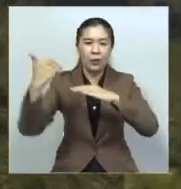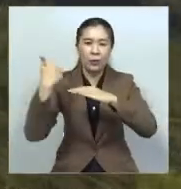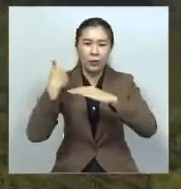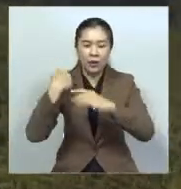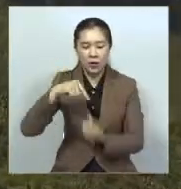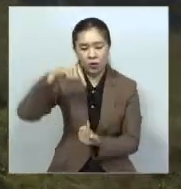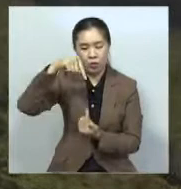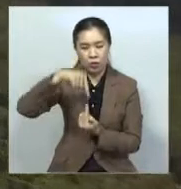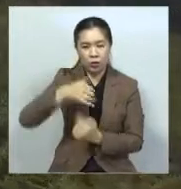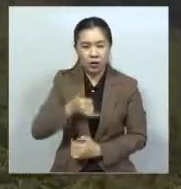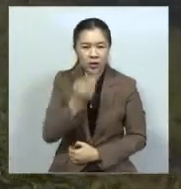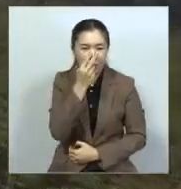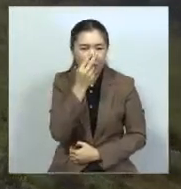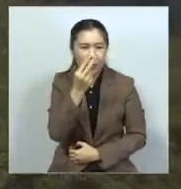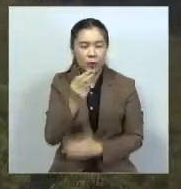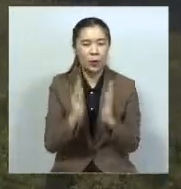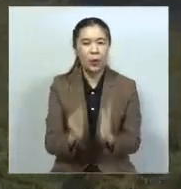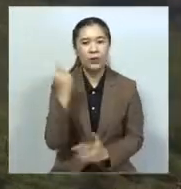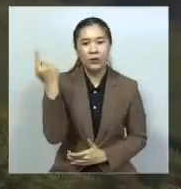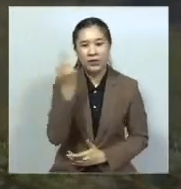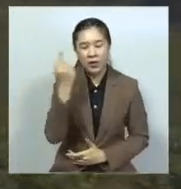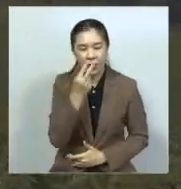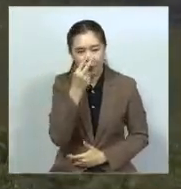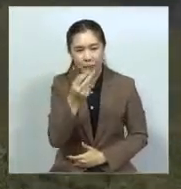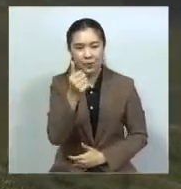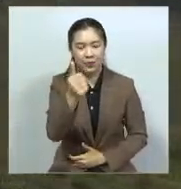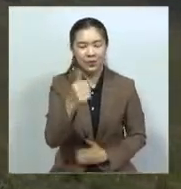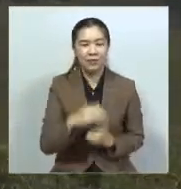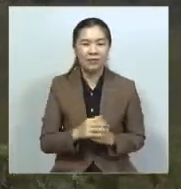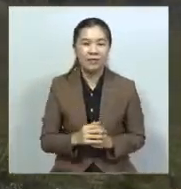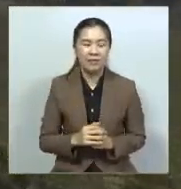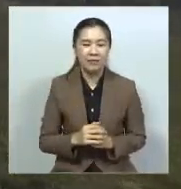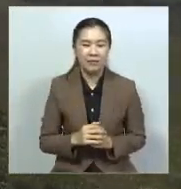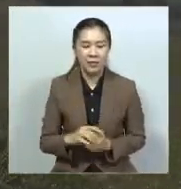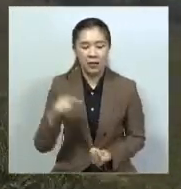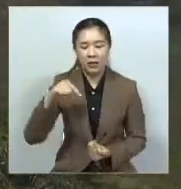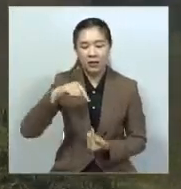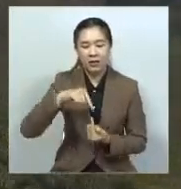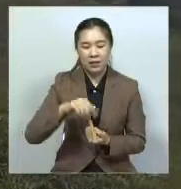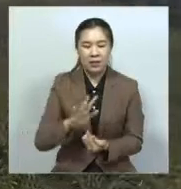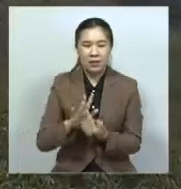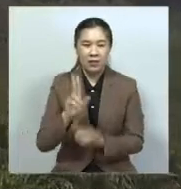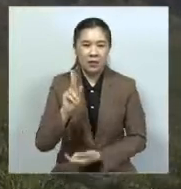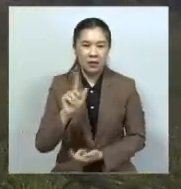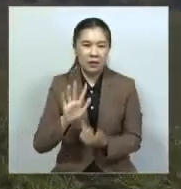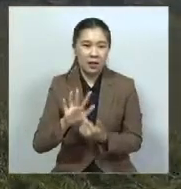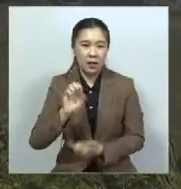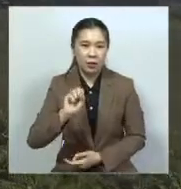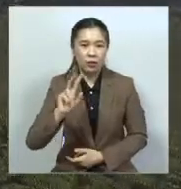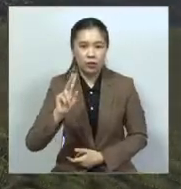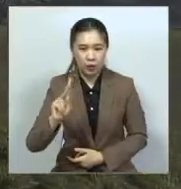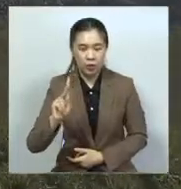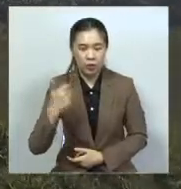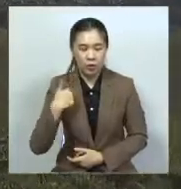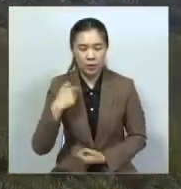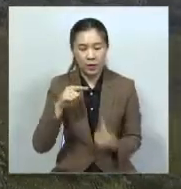มวิวหลายๆแห่งนะคะที่นักท่องเที่ยวสามารถที่จะชมวิวได้นะคะไม่ว่าเป็นจุดชมวิวเขาศกนะคะที่อยู่ระหว่างเส้นทางส